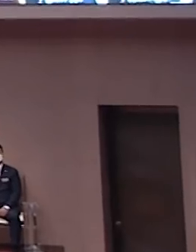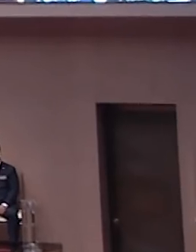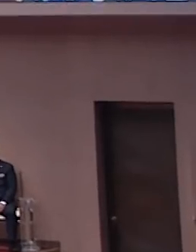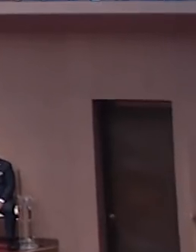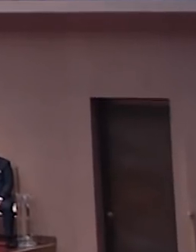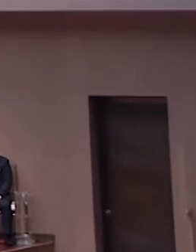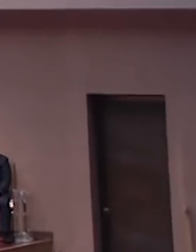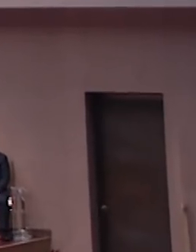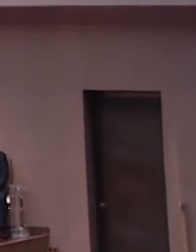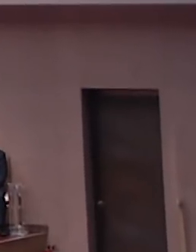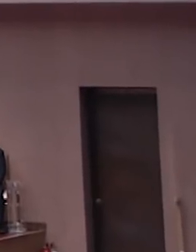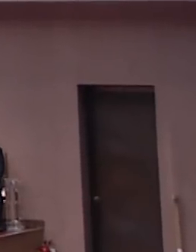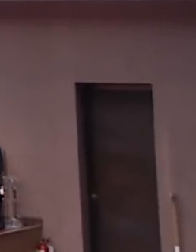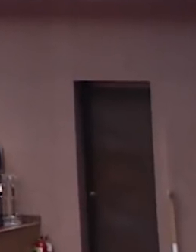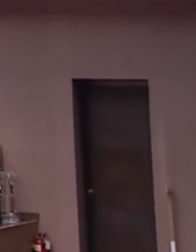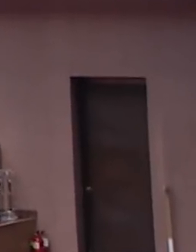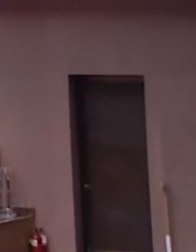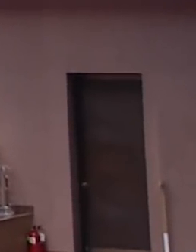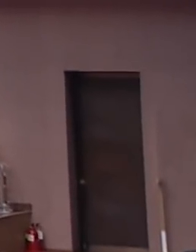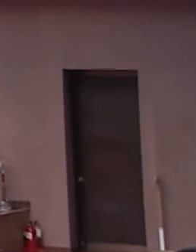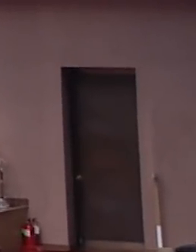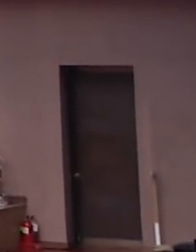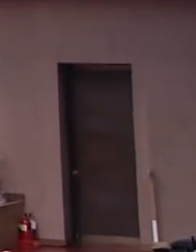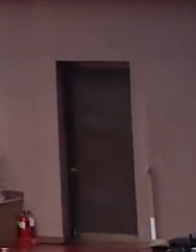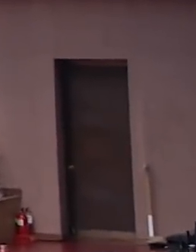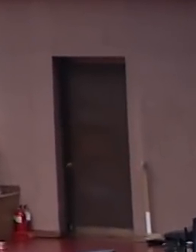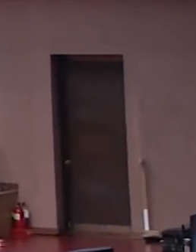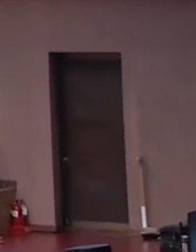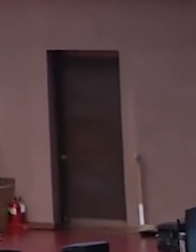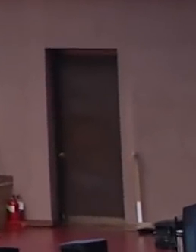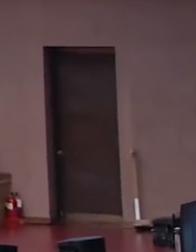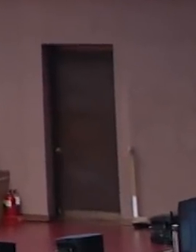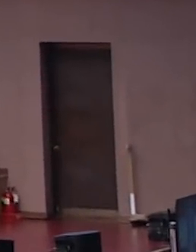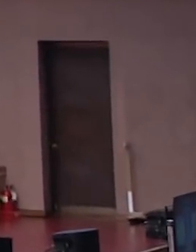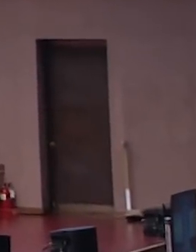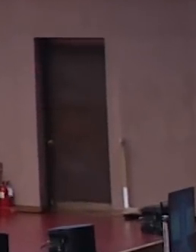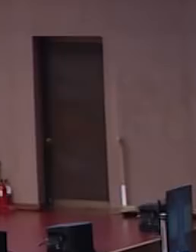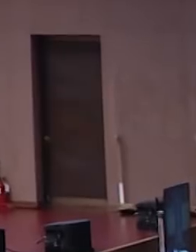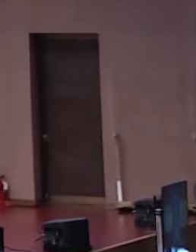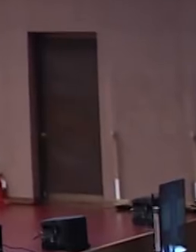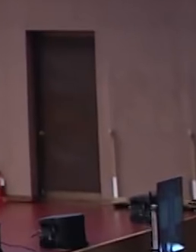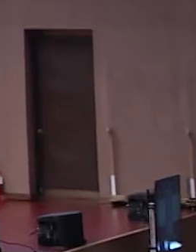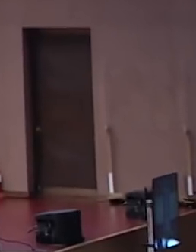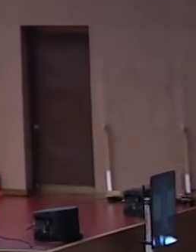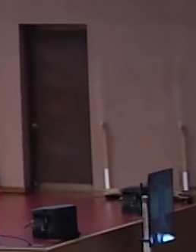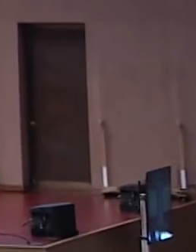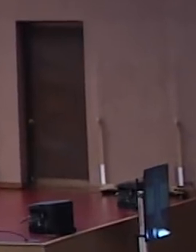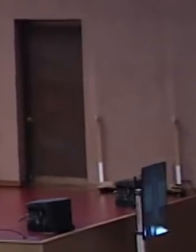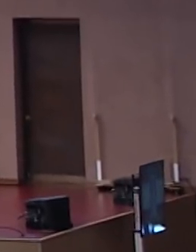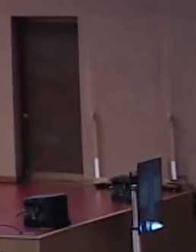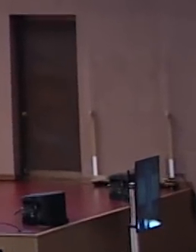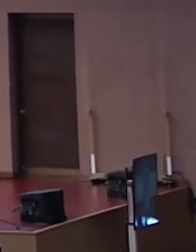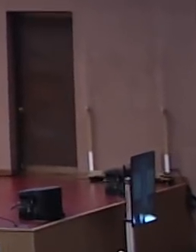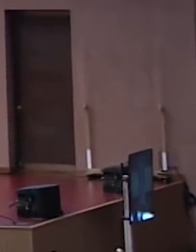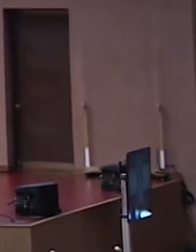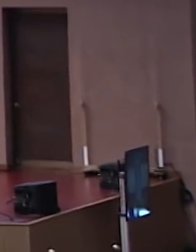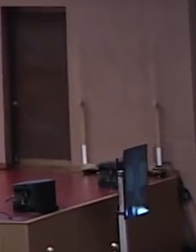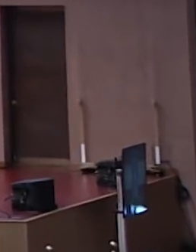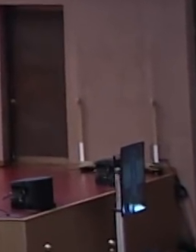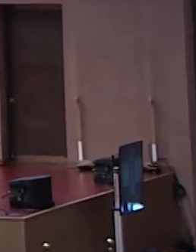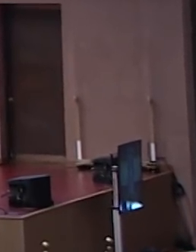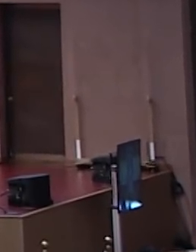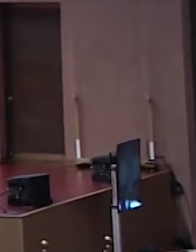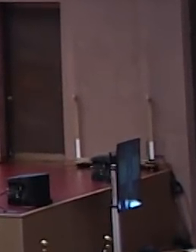7 많이 꽂아 바라보라 갑니다 미셸 우리 새로 충만케 할 수 말씀으로 추 박해 줘서 축 취해 거래와 기쁨의